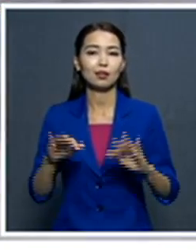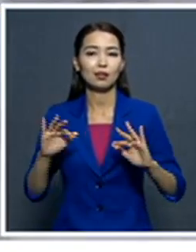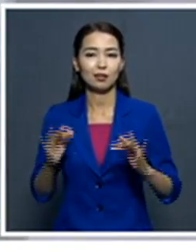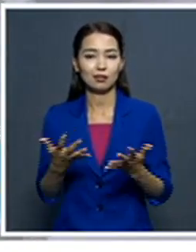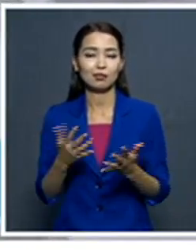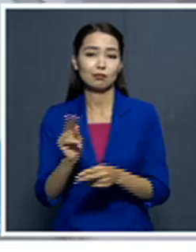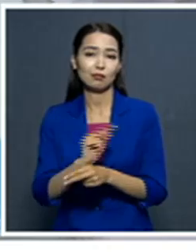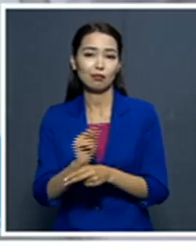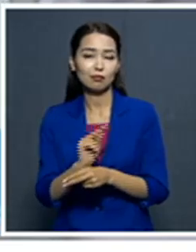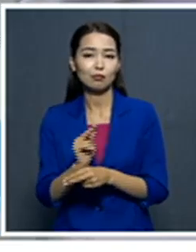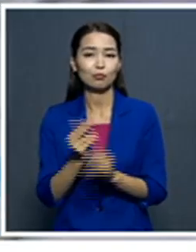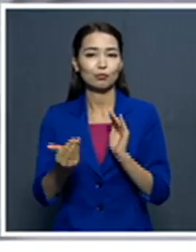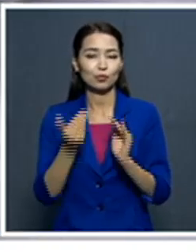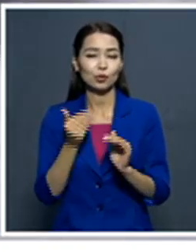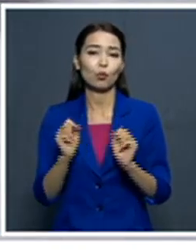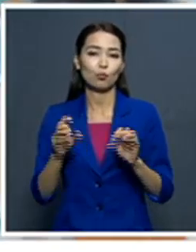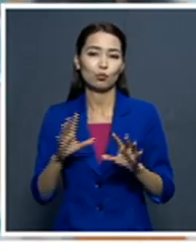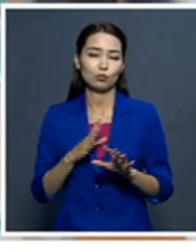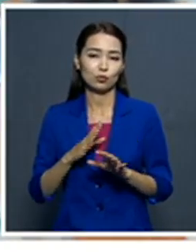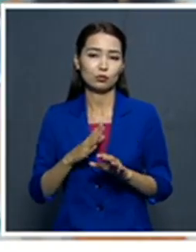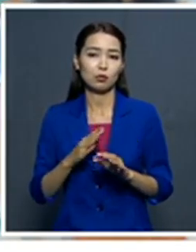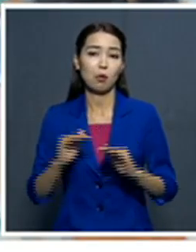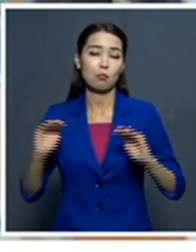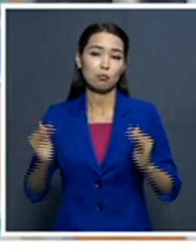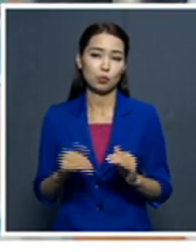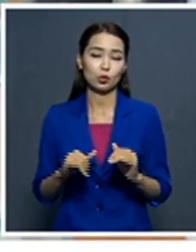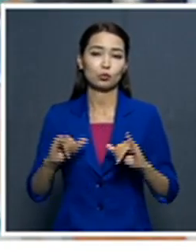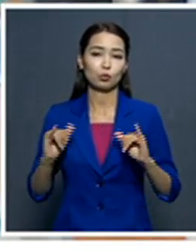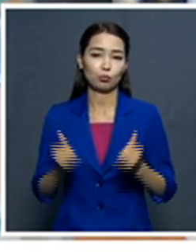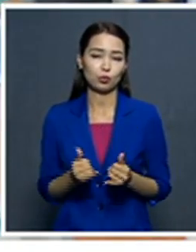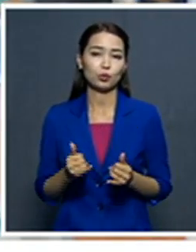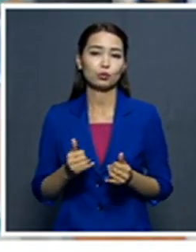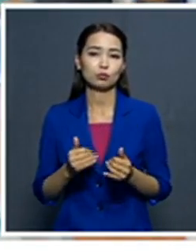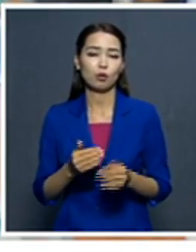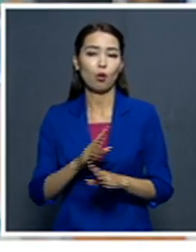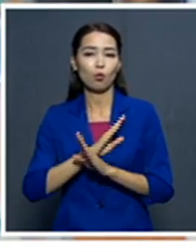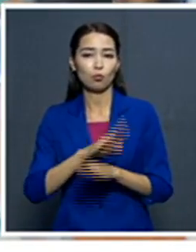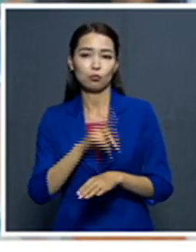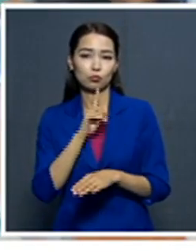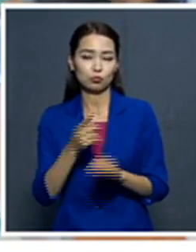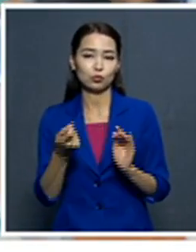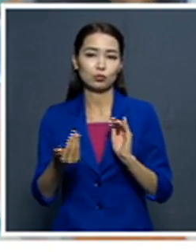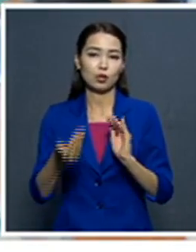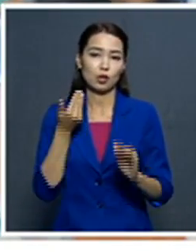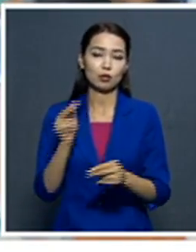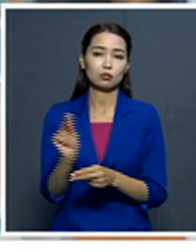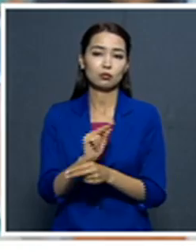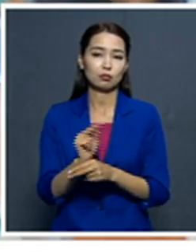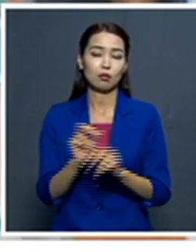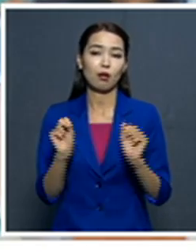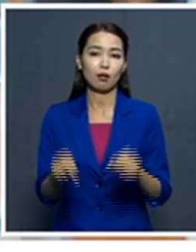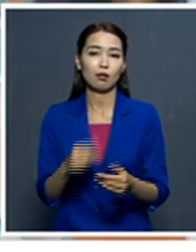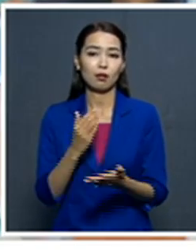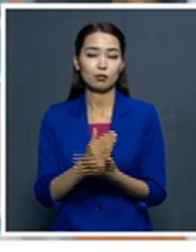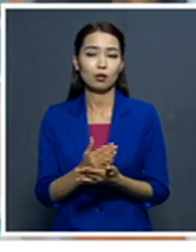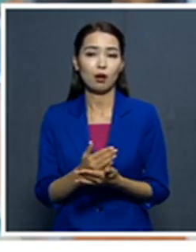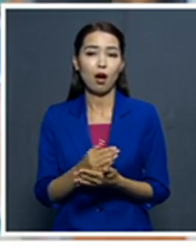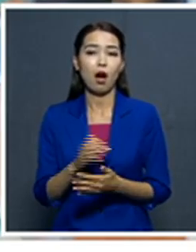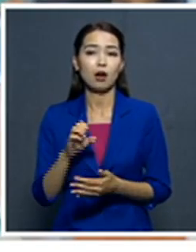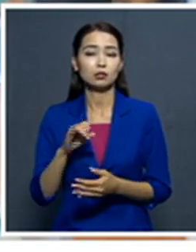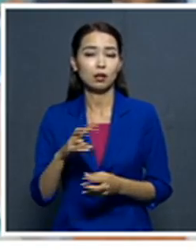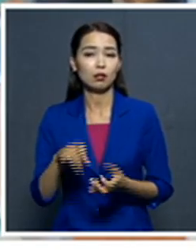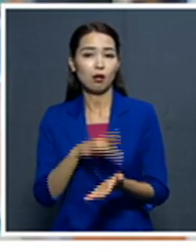жасамаса, өлім саны көбейеді. Біздің істеп жатқан осы күнгі жұмысымыз, біз осы Астана қаласы бойынша